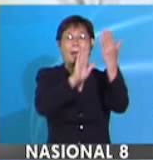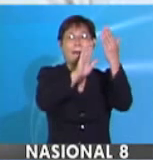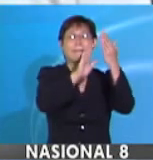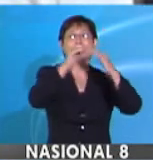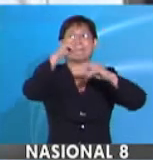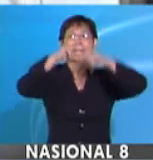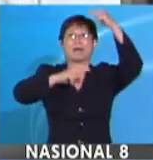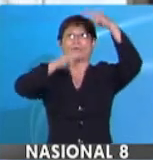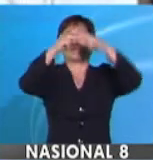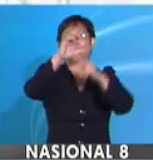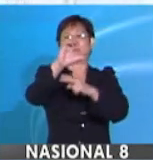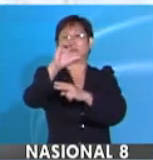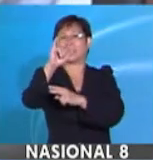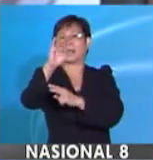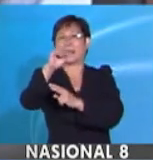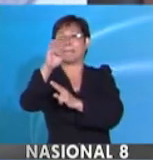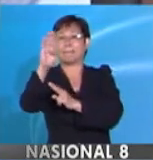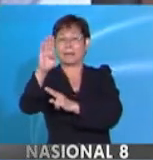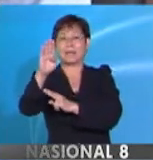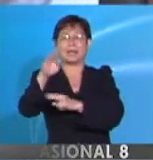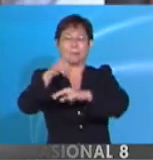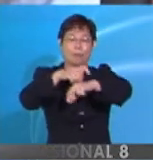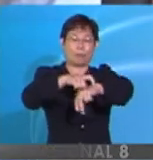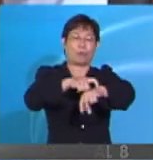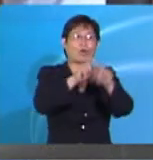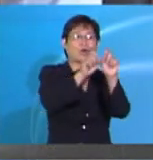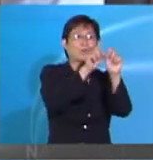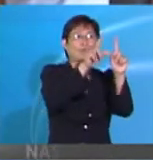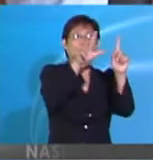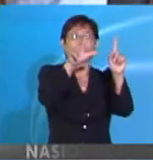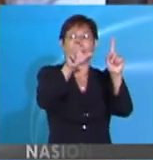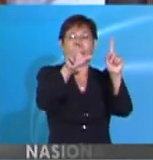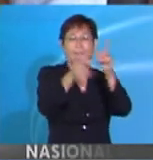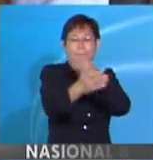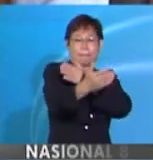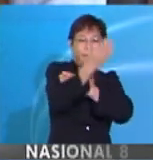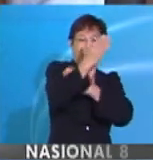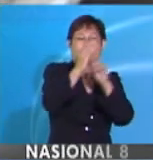di Jalan Tuanku Munawir antara pukul 11.30